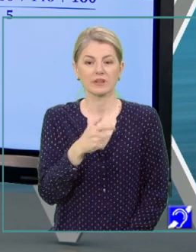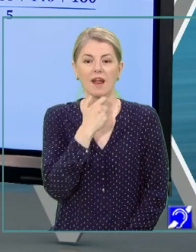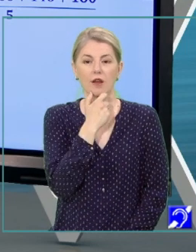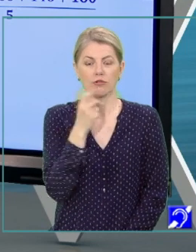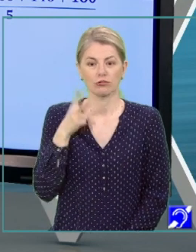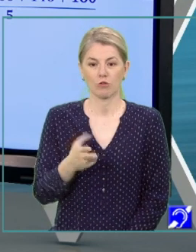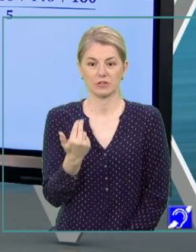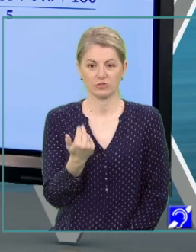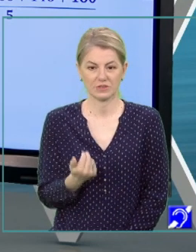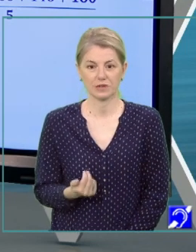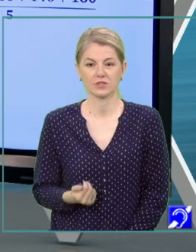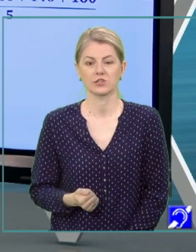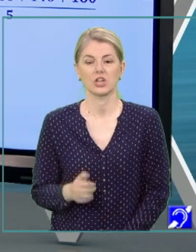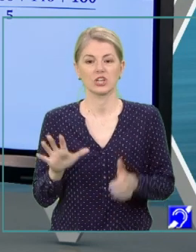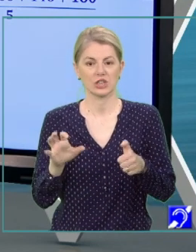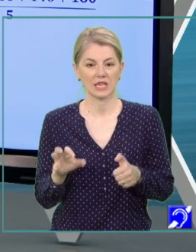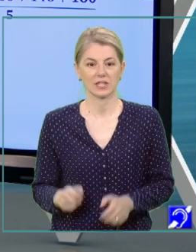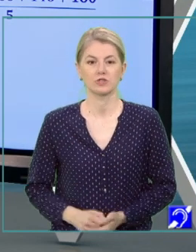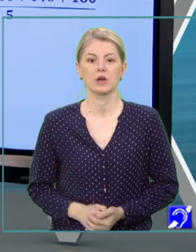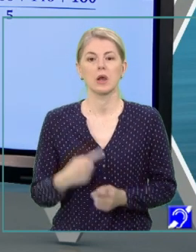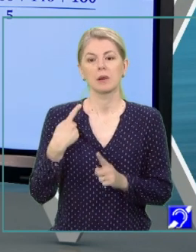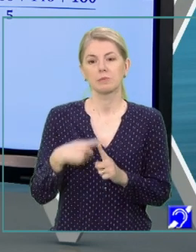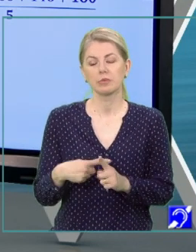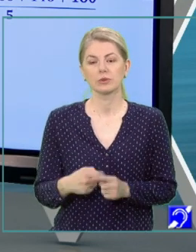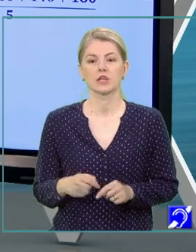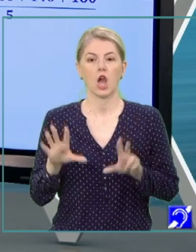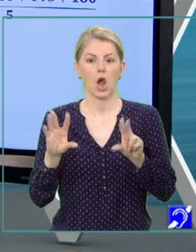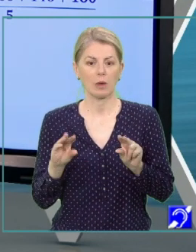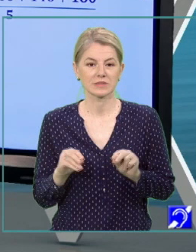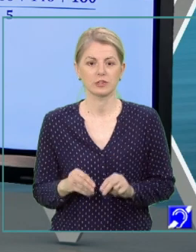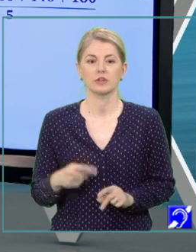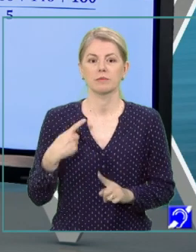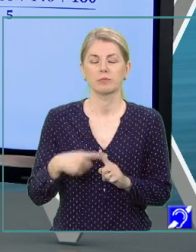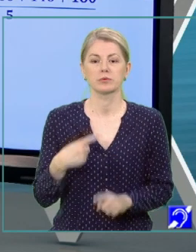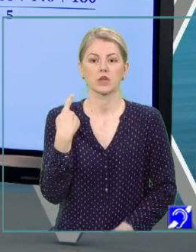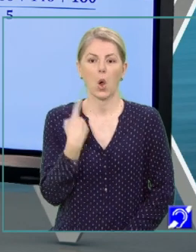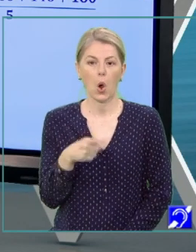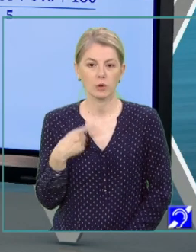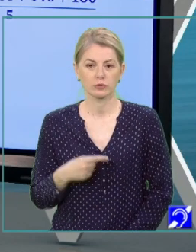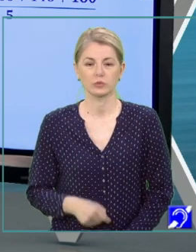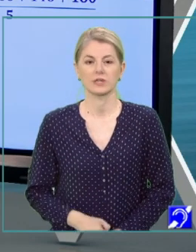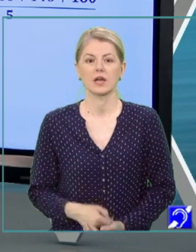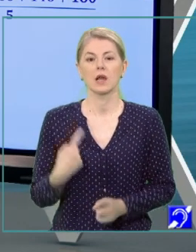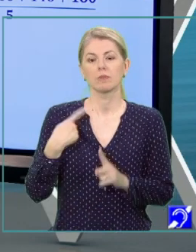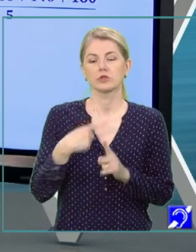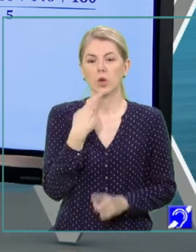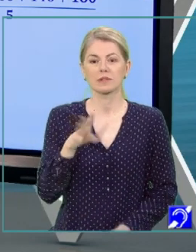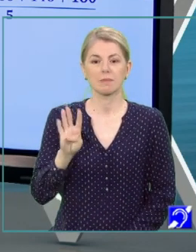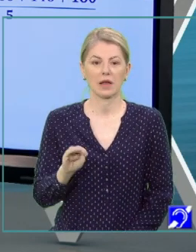anul 2015, 60 plus 80 plus 100